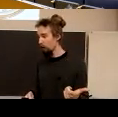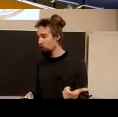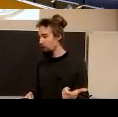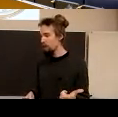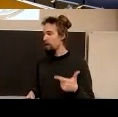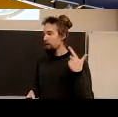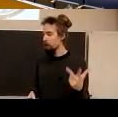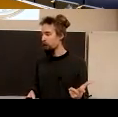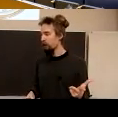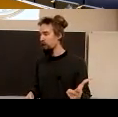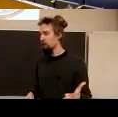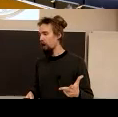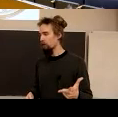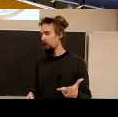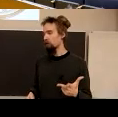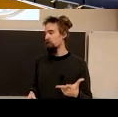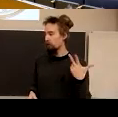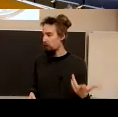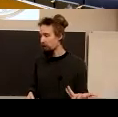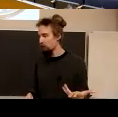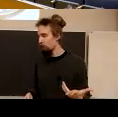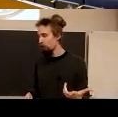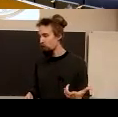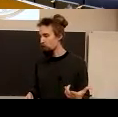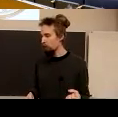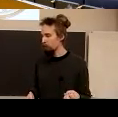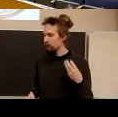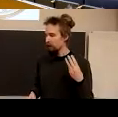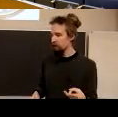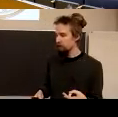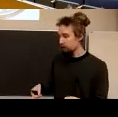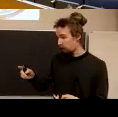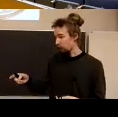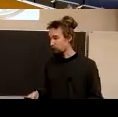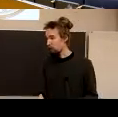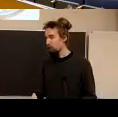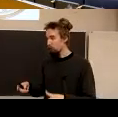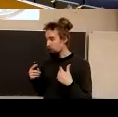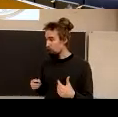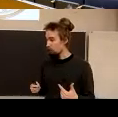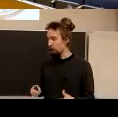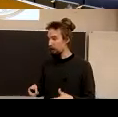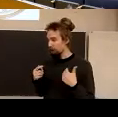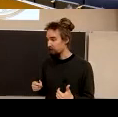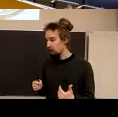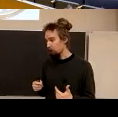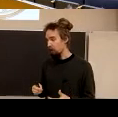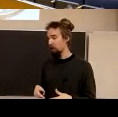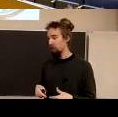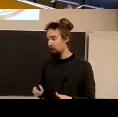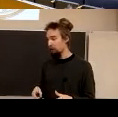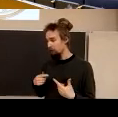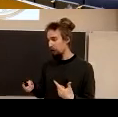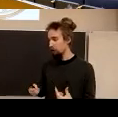uudelleen löytyä. Sitten on keissejä, missä arvokäsitykset voi päivittyä ja muuttua. Ja sitten tämä arvottamisen muuttuminen